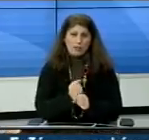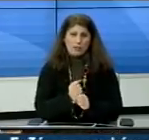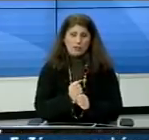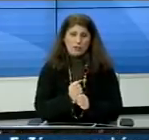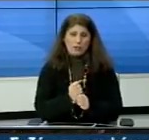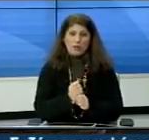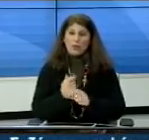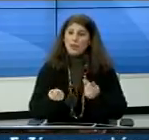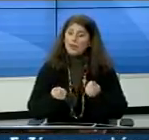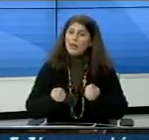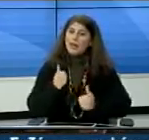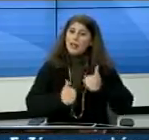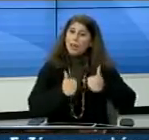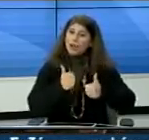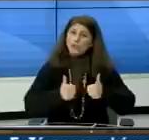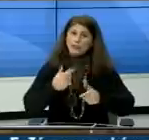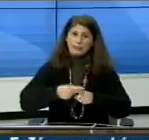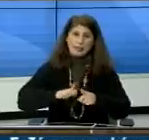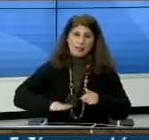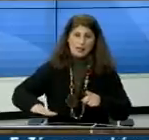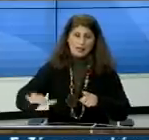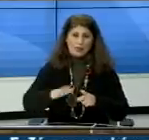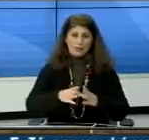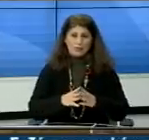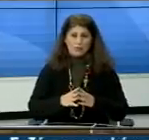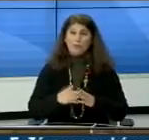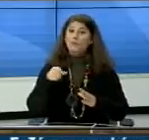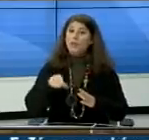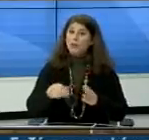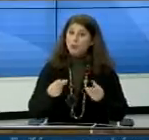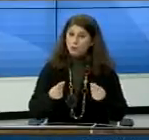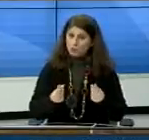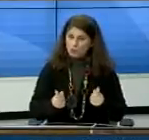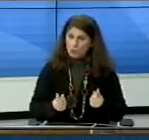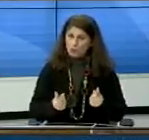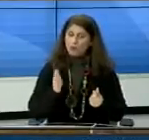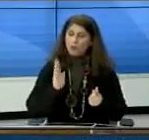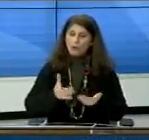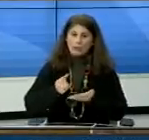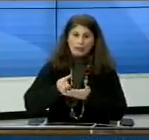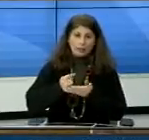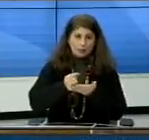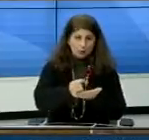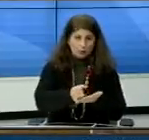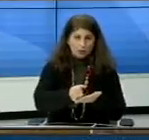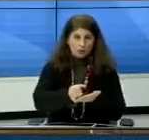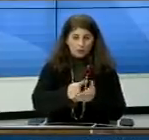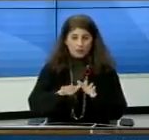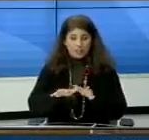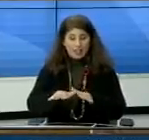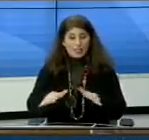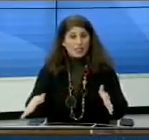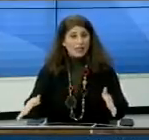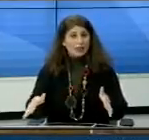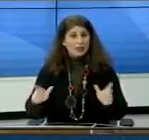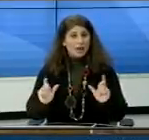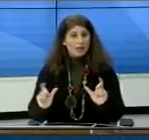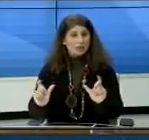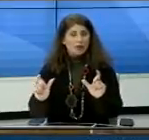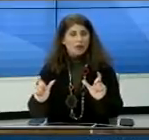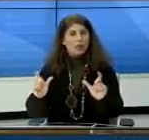να κάνει πιο ανταγωνιστική τη χώρα. Και με αυτόν τον τρόπο να μπορεί να χρηματοδοτεί ένα δίκτυο ασφάλειας και τους